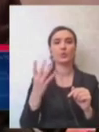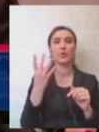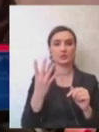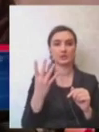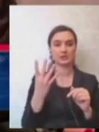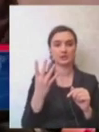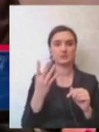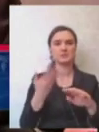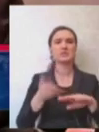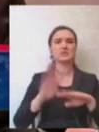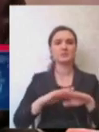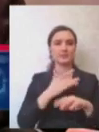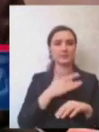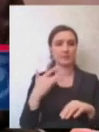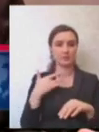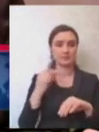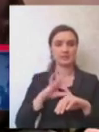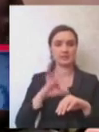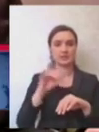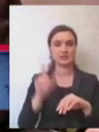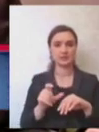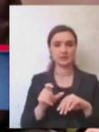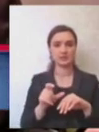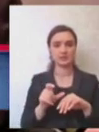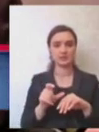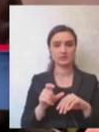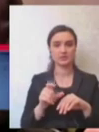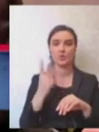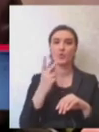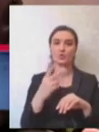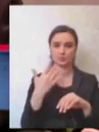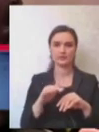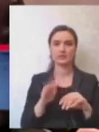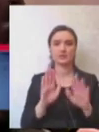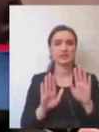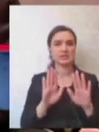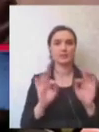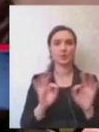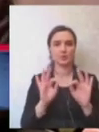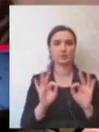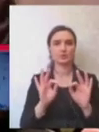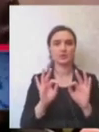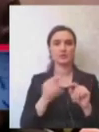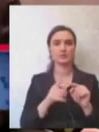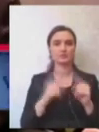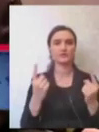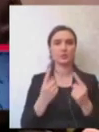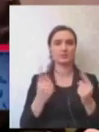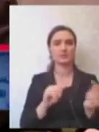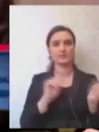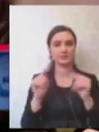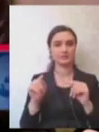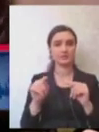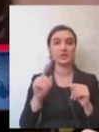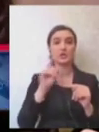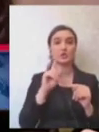მძიმე პნევმონიით პაციენტი, რომელთაგან ორი უკვე დასტაბილურდა და ჩვეულებრივ განყოფილებაში არის გადაყვანილი და ჯერჯერობით ორი